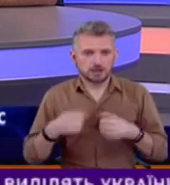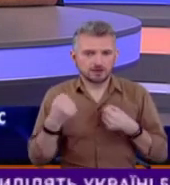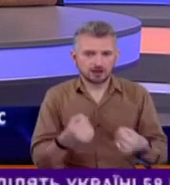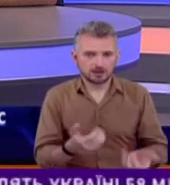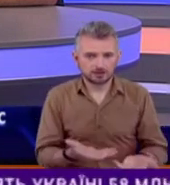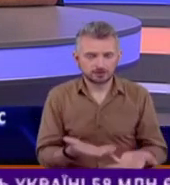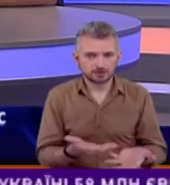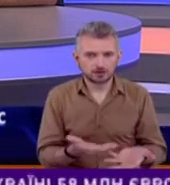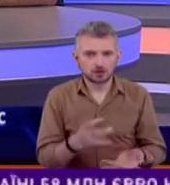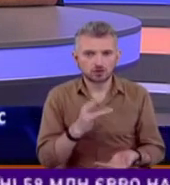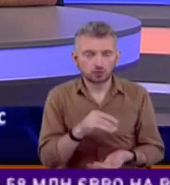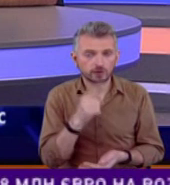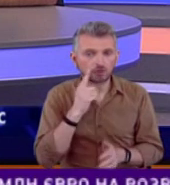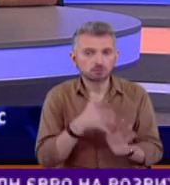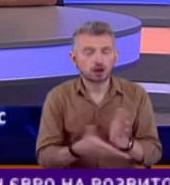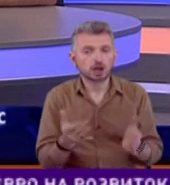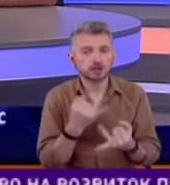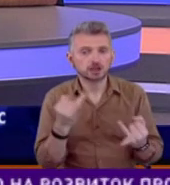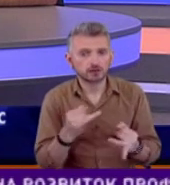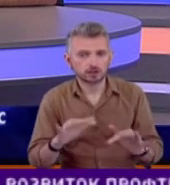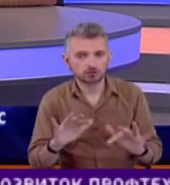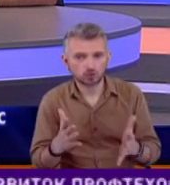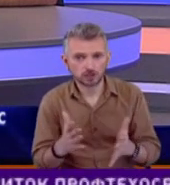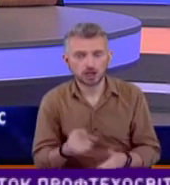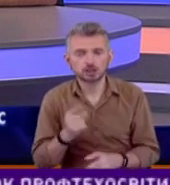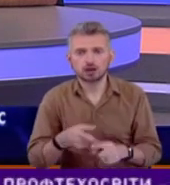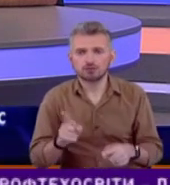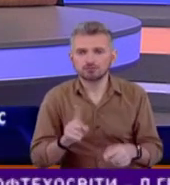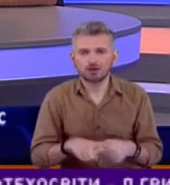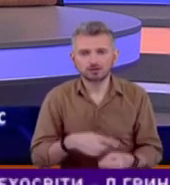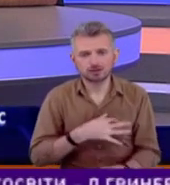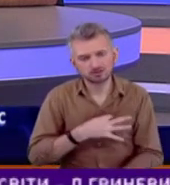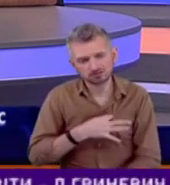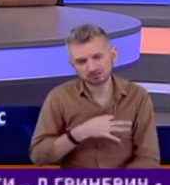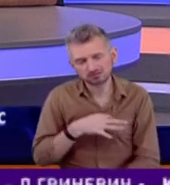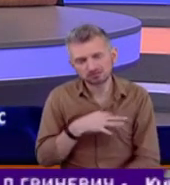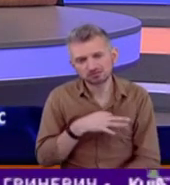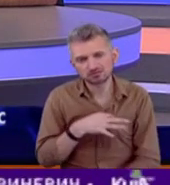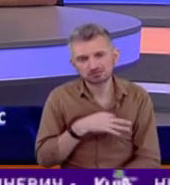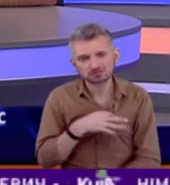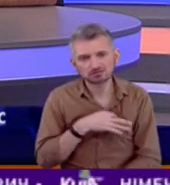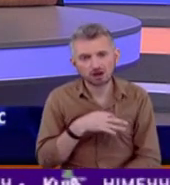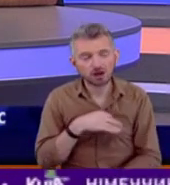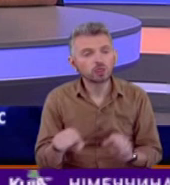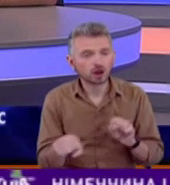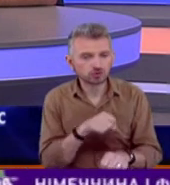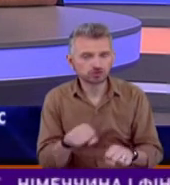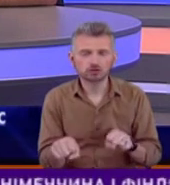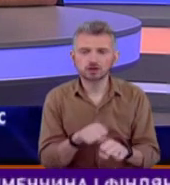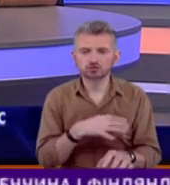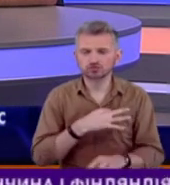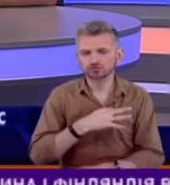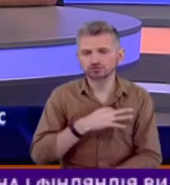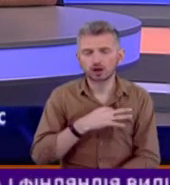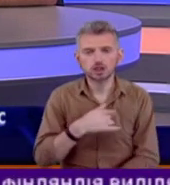ехать. Но вы понимаете, какая интересная штука? Там это не проходит. То есть, если ты нарушил, ты нарушил.